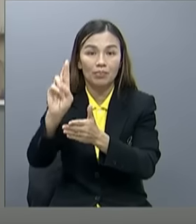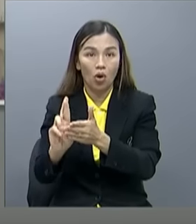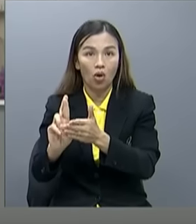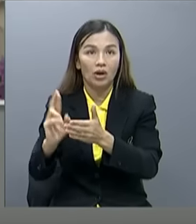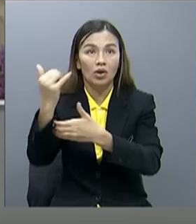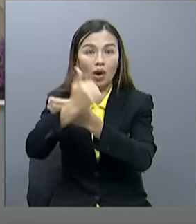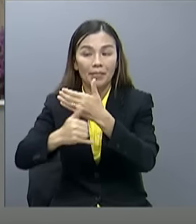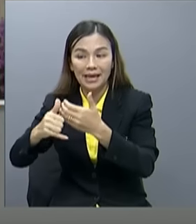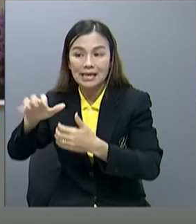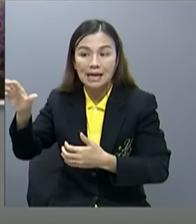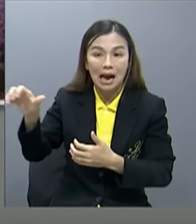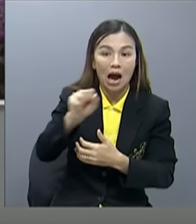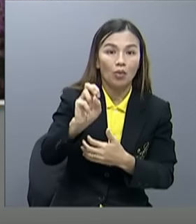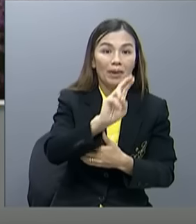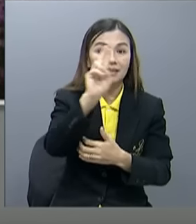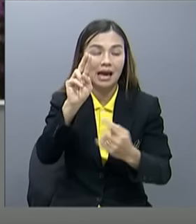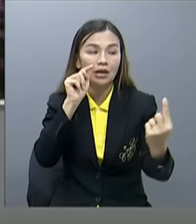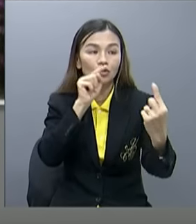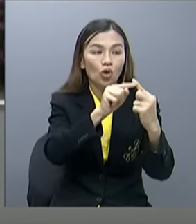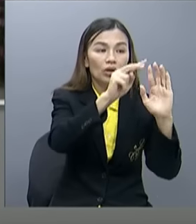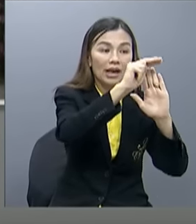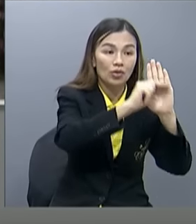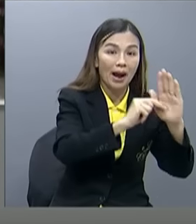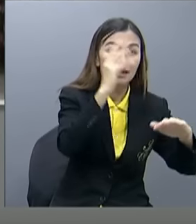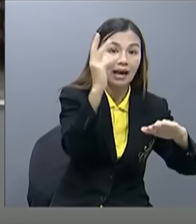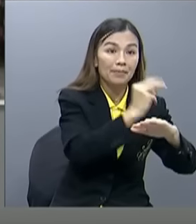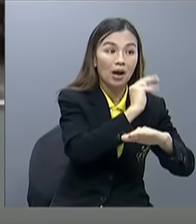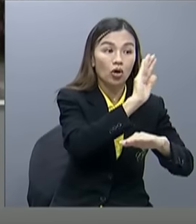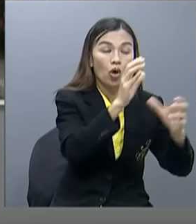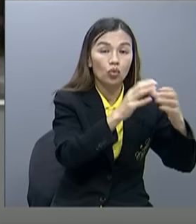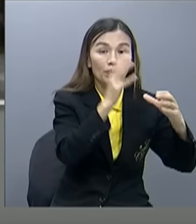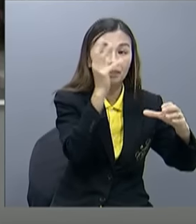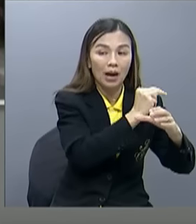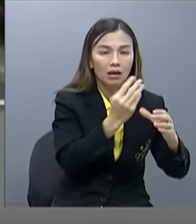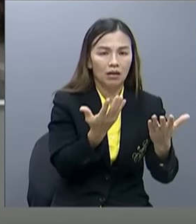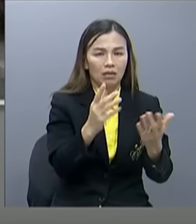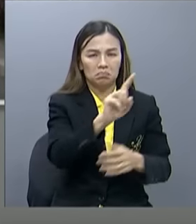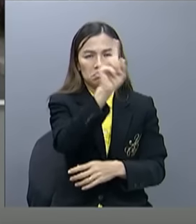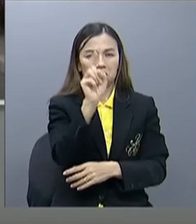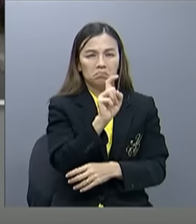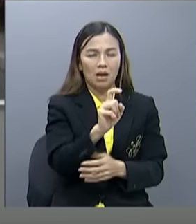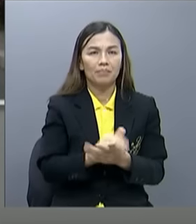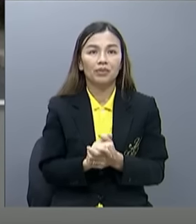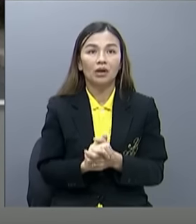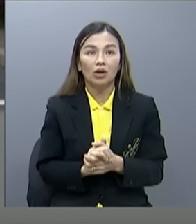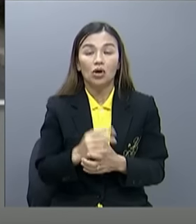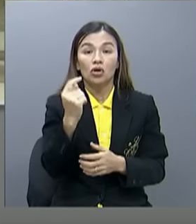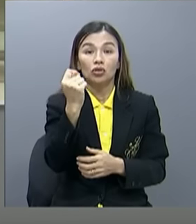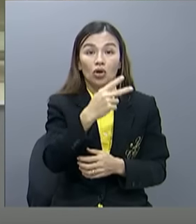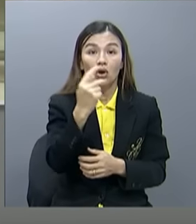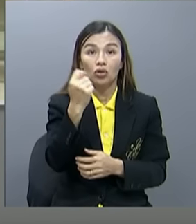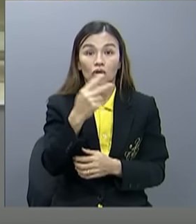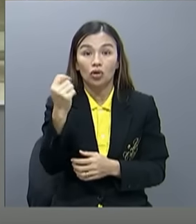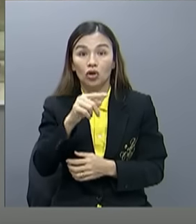ควักไปใช้เพื่อตอบสนองนโยบายการเมืองไหมการกำกับดูแลในการแต่งตั้งผู้บริหารระดับสูงของธปท.และ